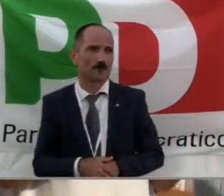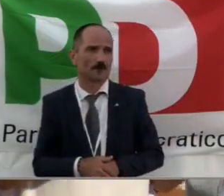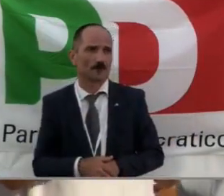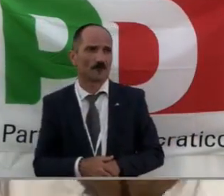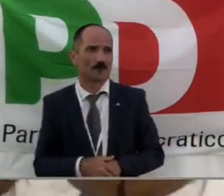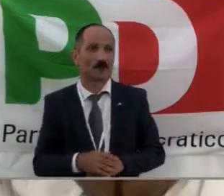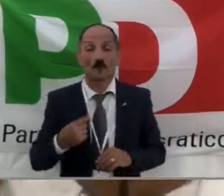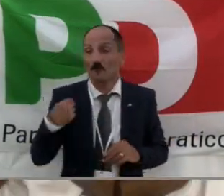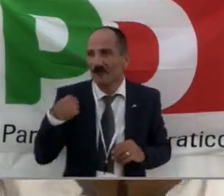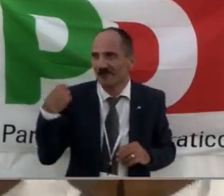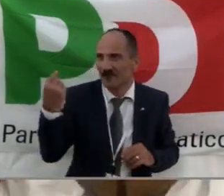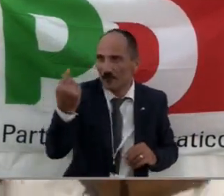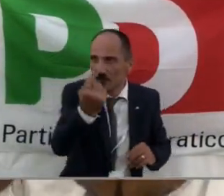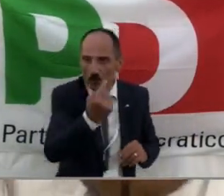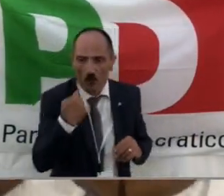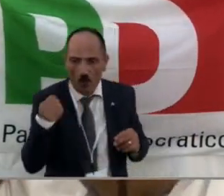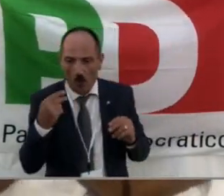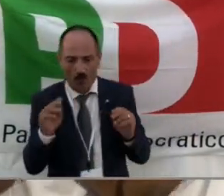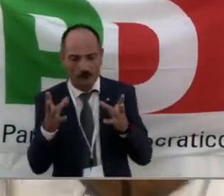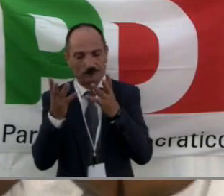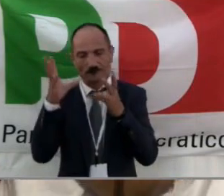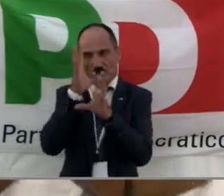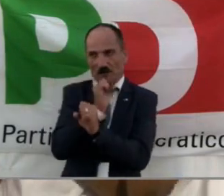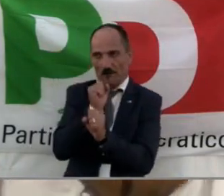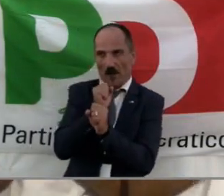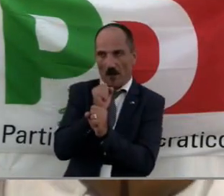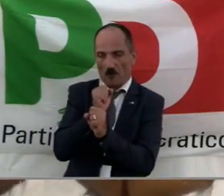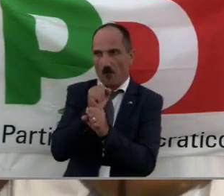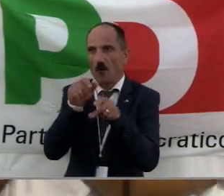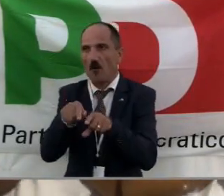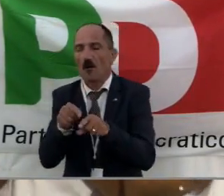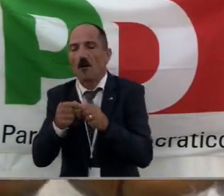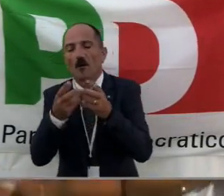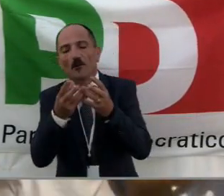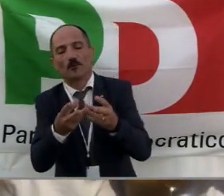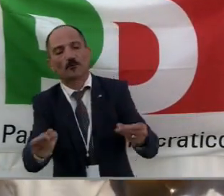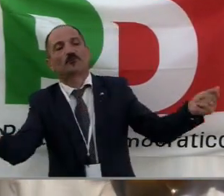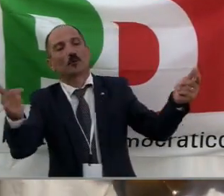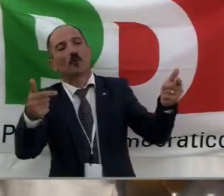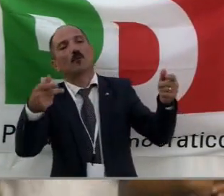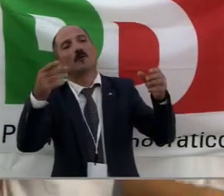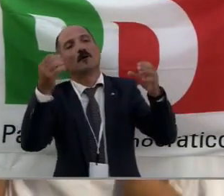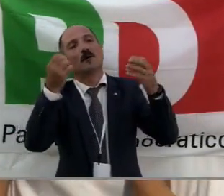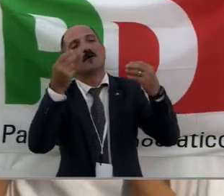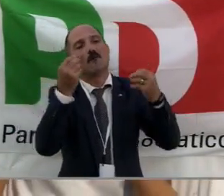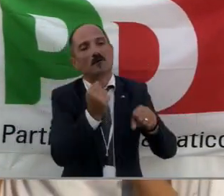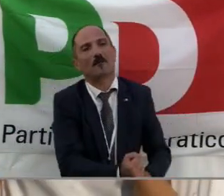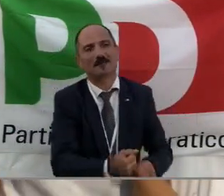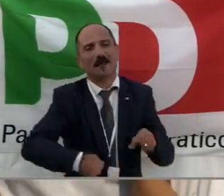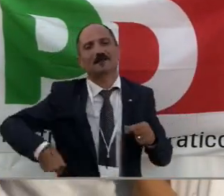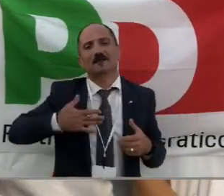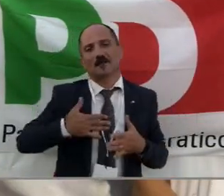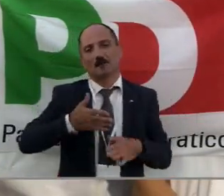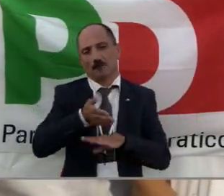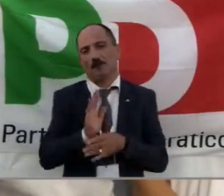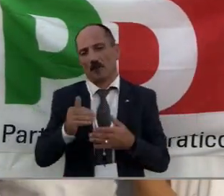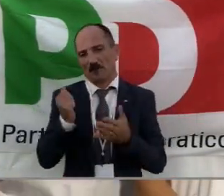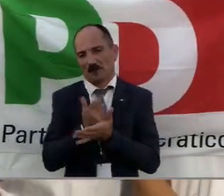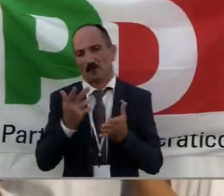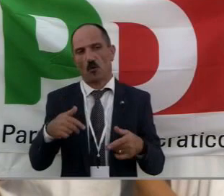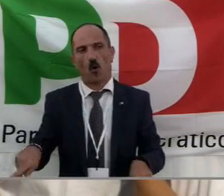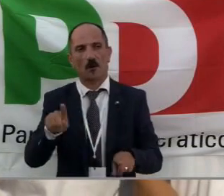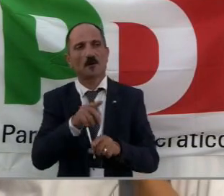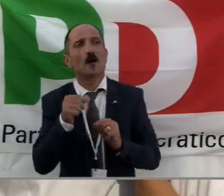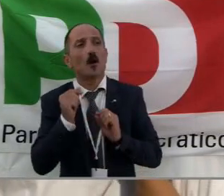lo capiamo, smarriamo un pezzo fondamentale di noi stessi. Nessuno deve